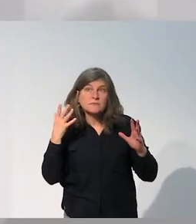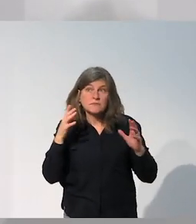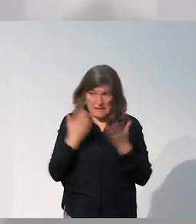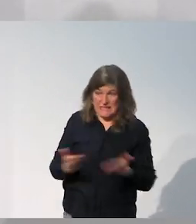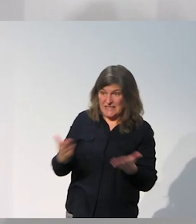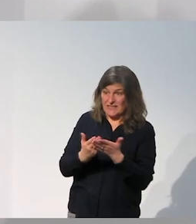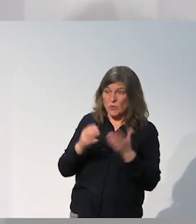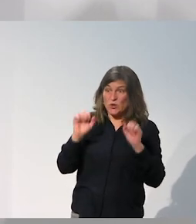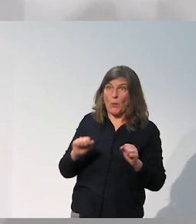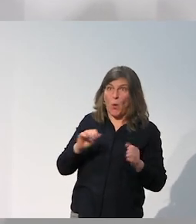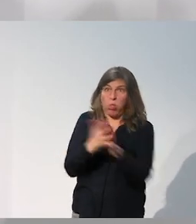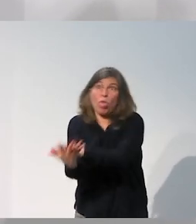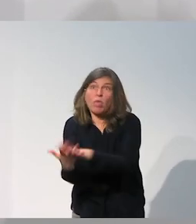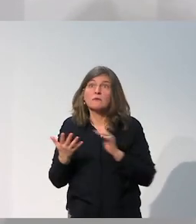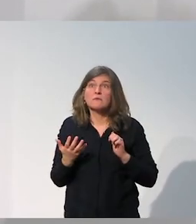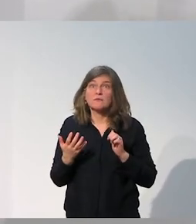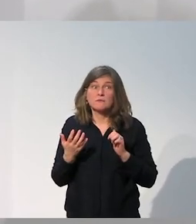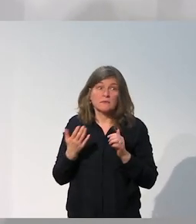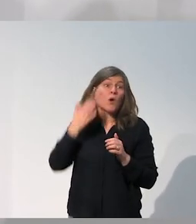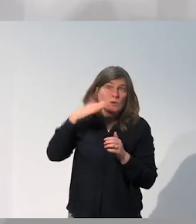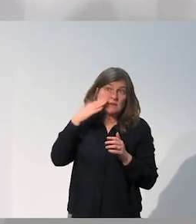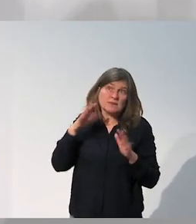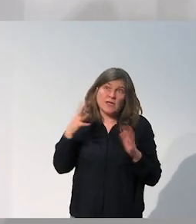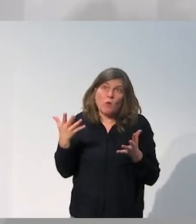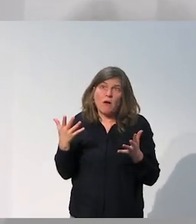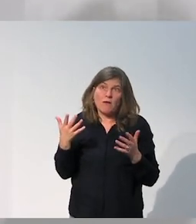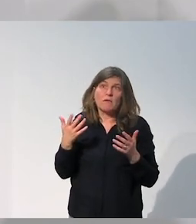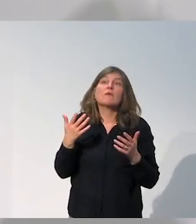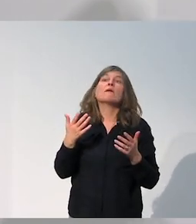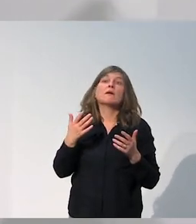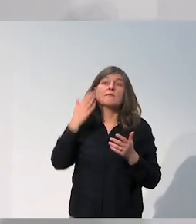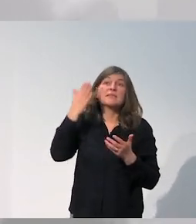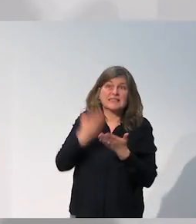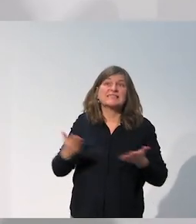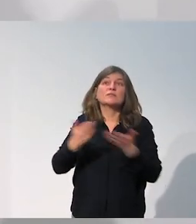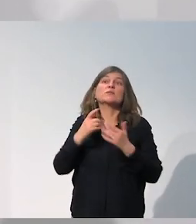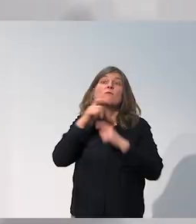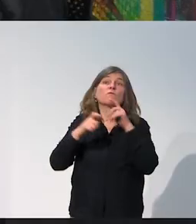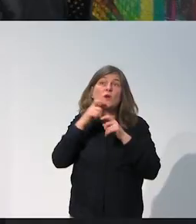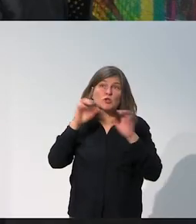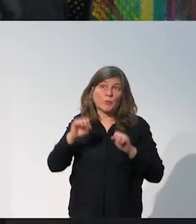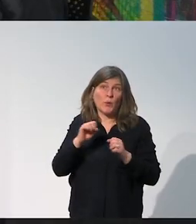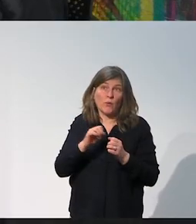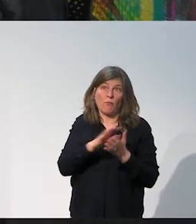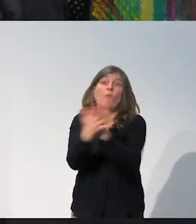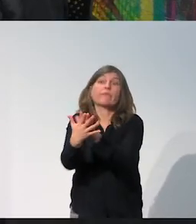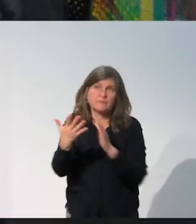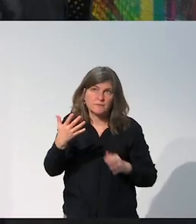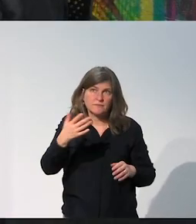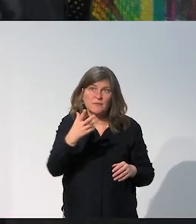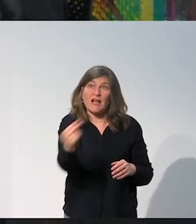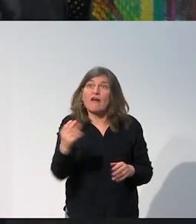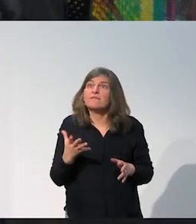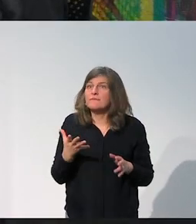dévisser. C'est-à-dire, ça pourrait mal se finir, on sait comment ça s'appelle. Hein ? Voilà. Et je ne sais pas. Je ne sais pas du